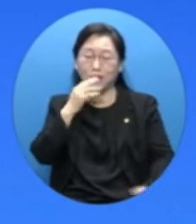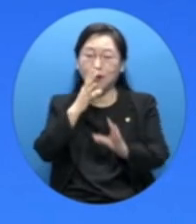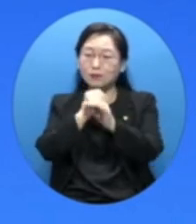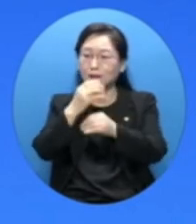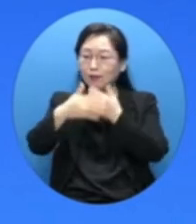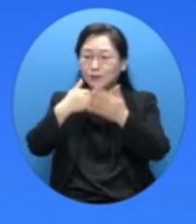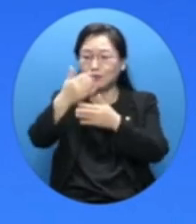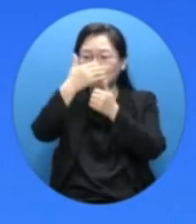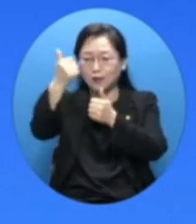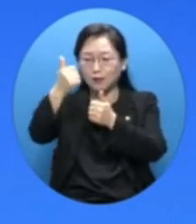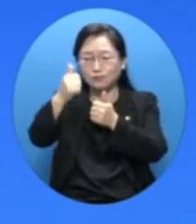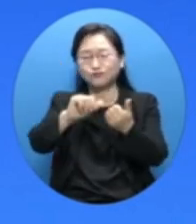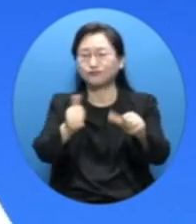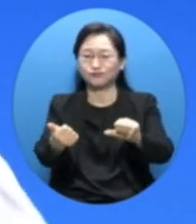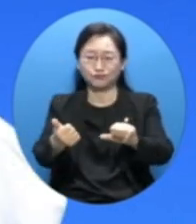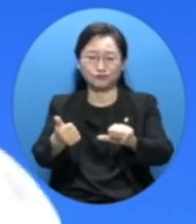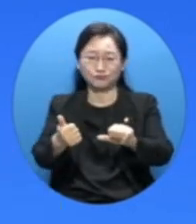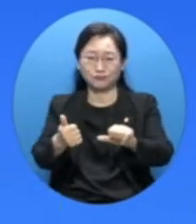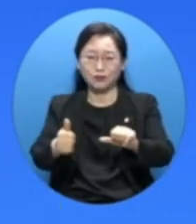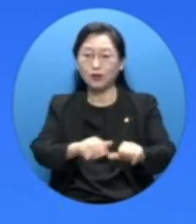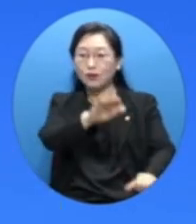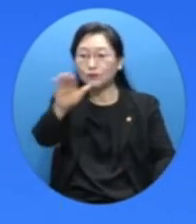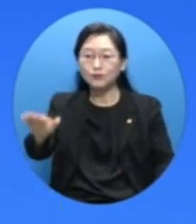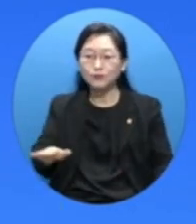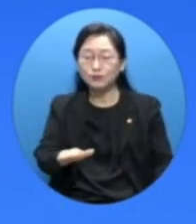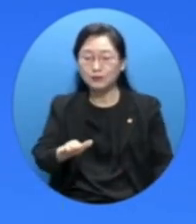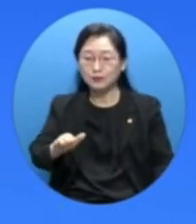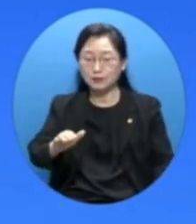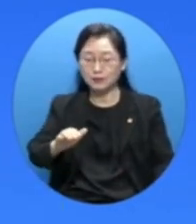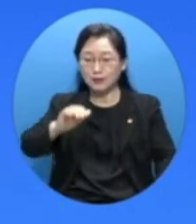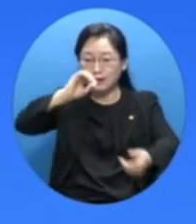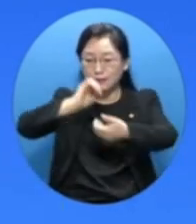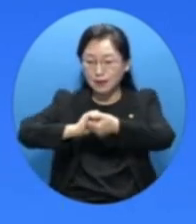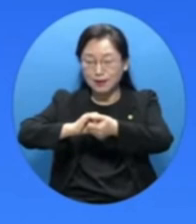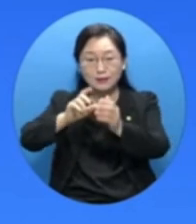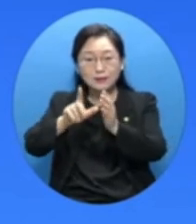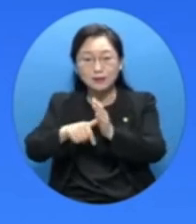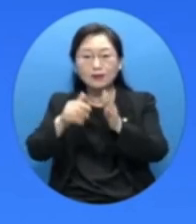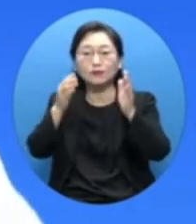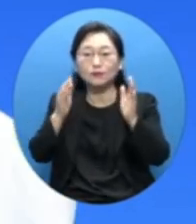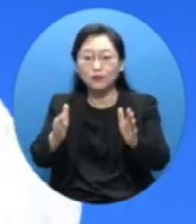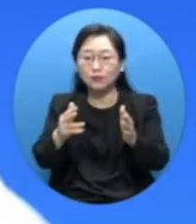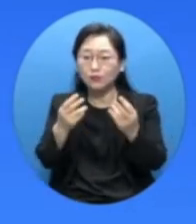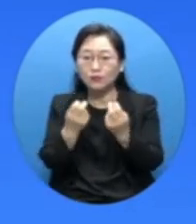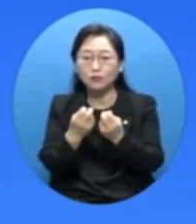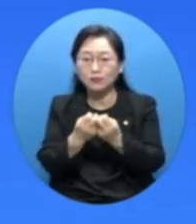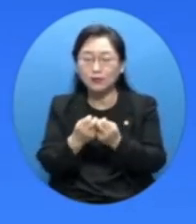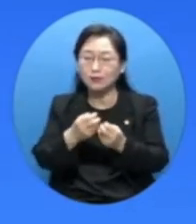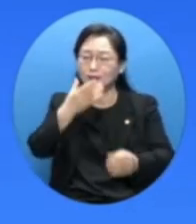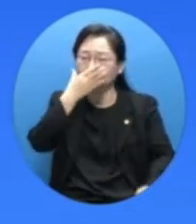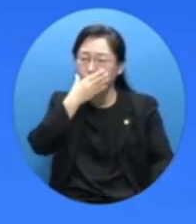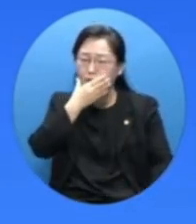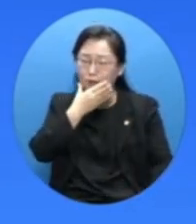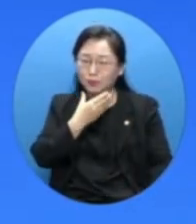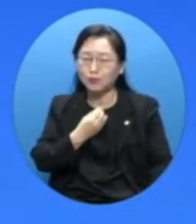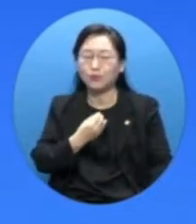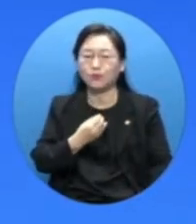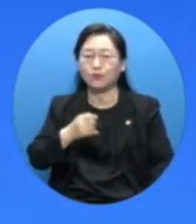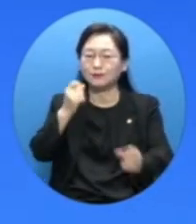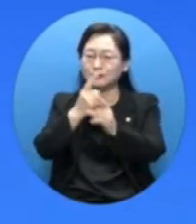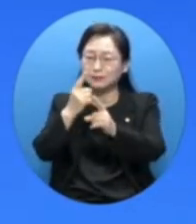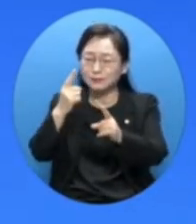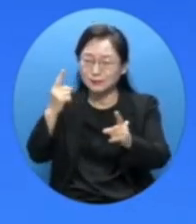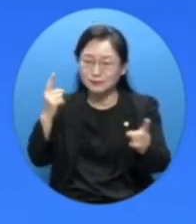것입니다. 그렇다면 우리에게 주어진 이 제한된 시간에 어떻게 우리가 행복한 삶, 승리하는